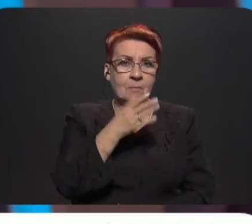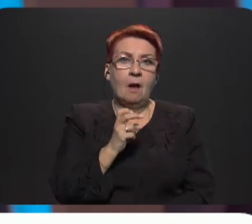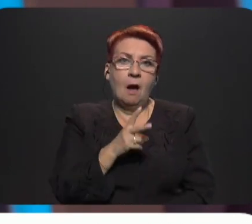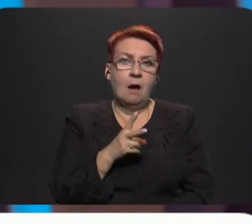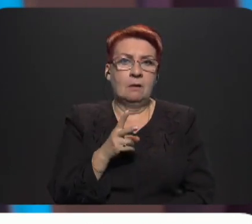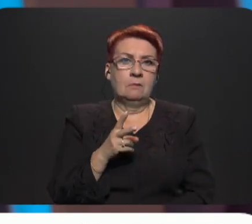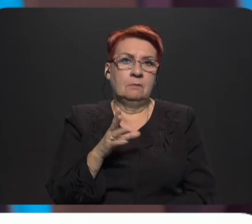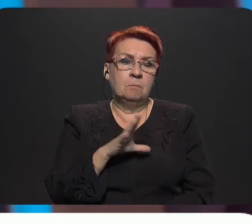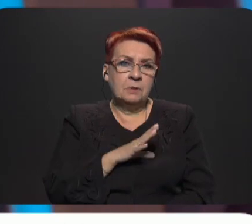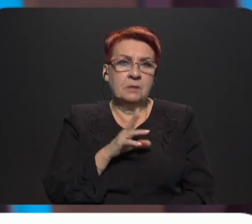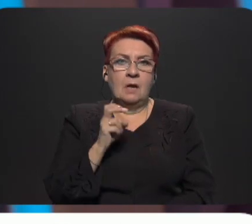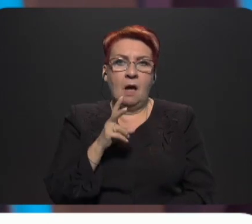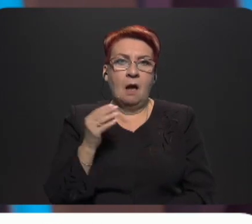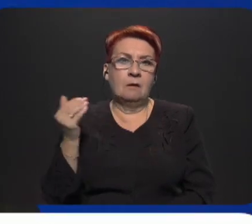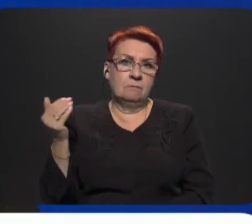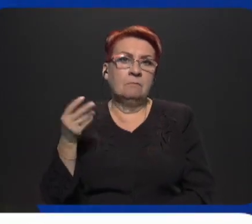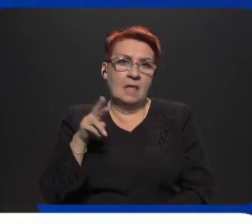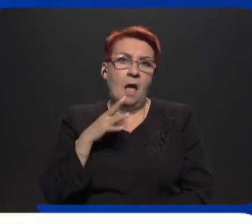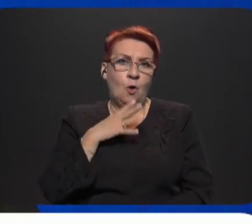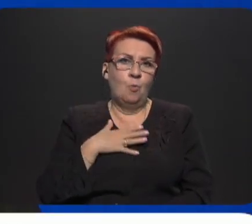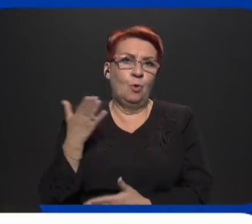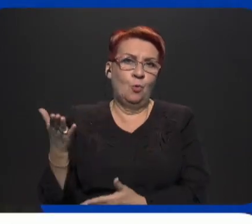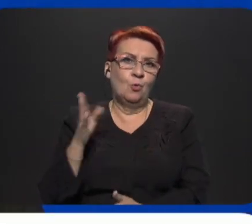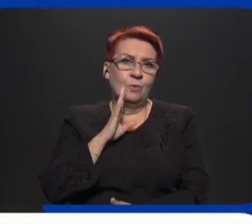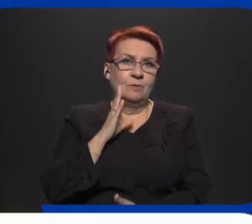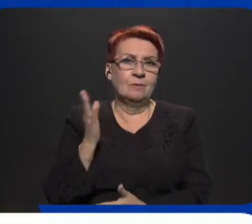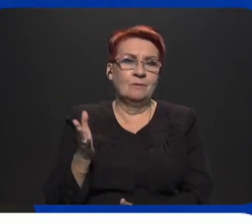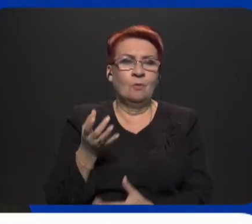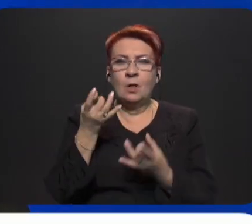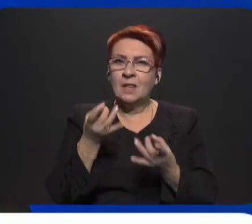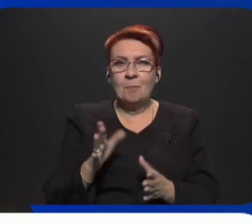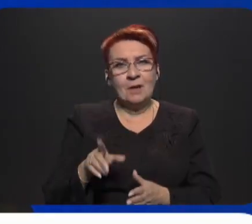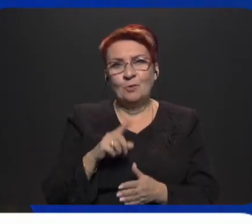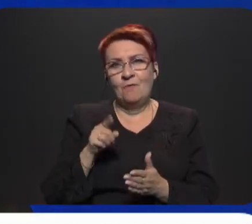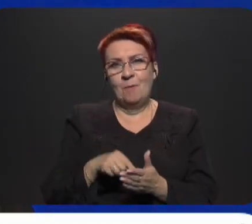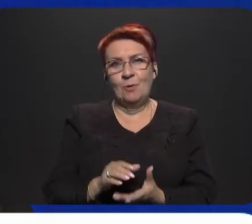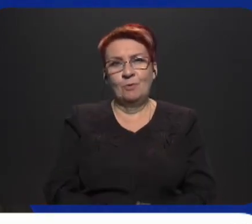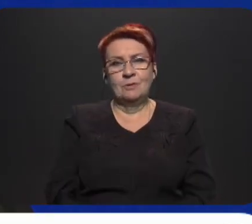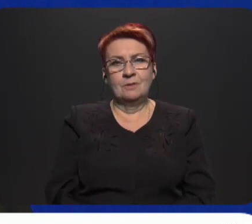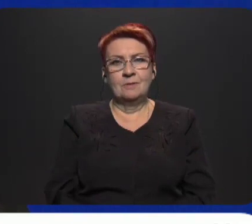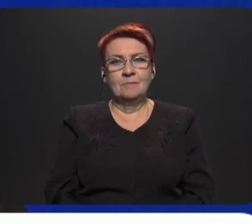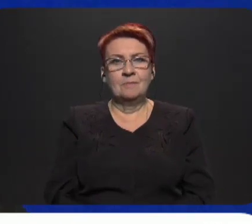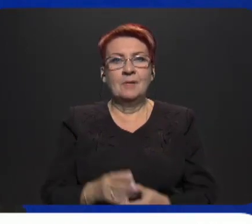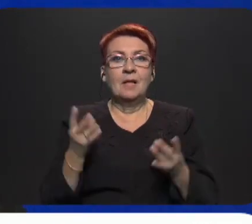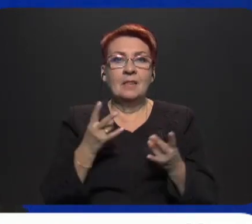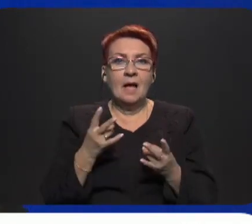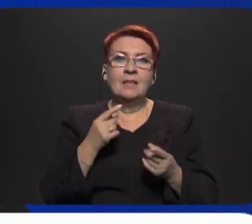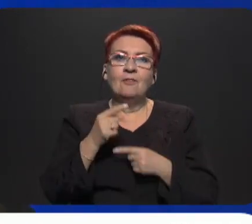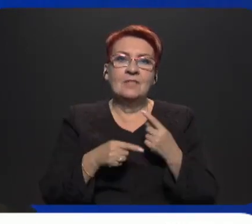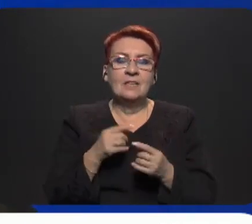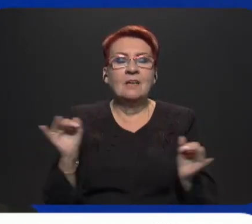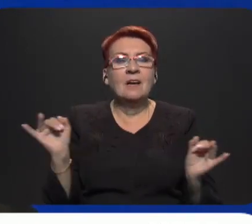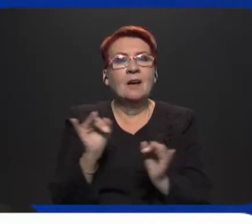ее? И что мне вообще делать, если я ее люблю? Вот такой непростой вопрос. Надо всегда